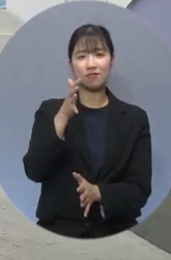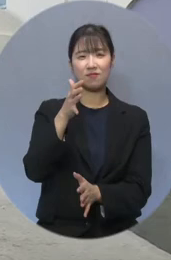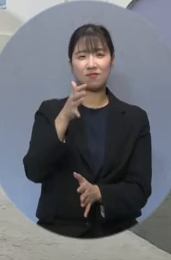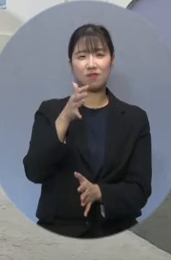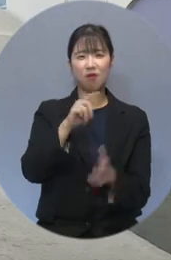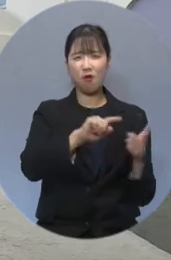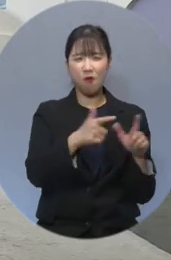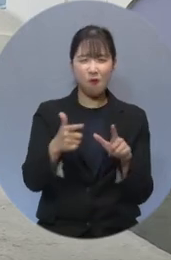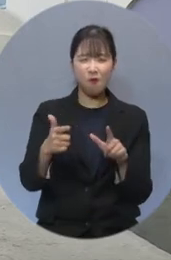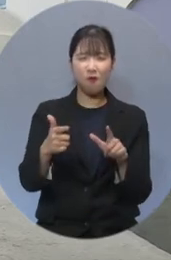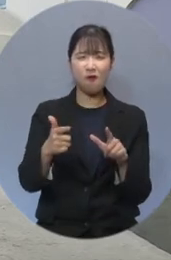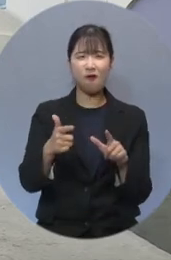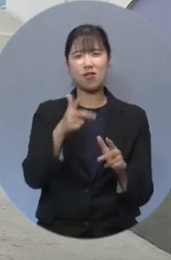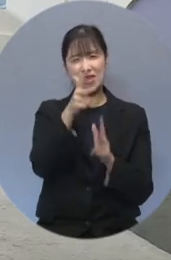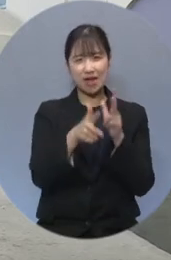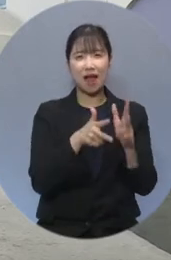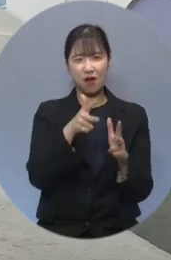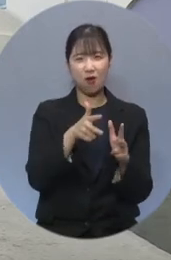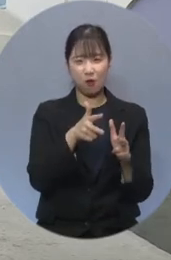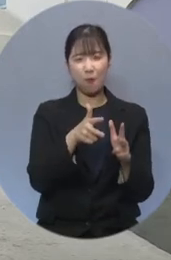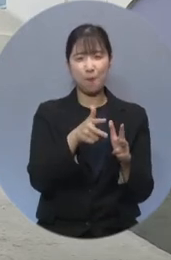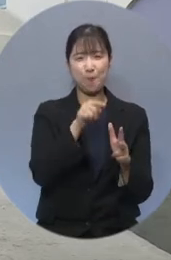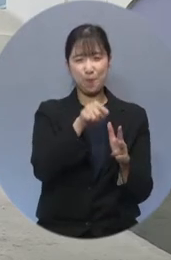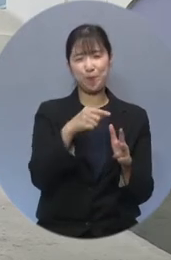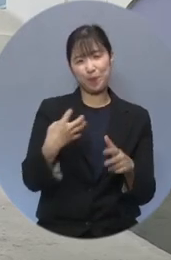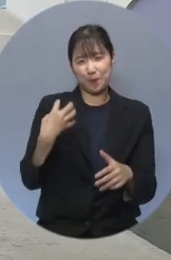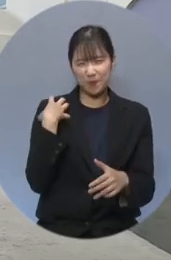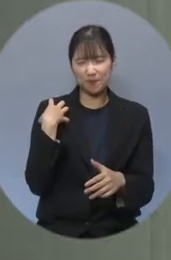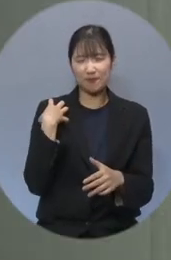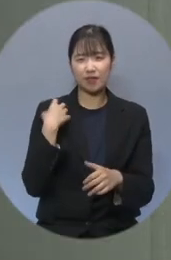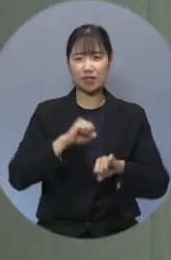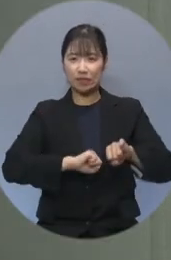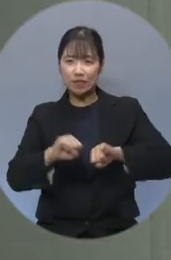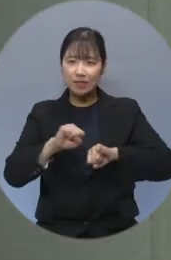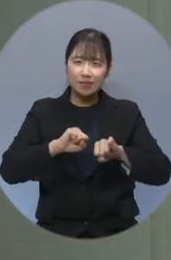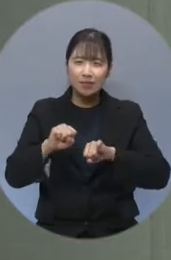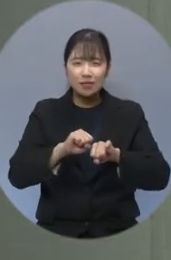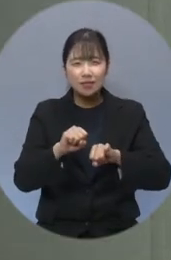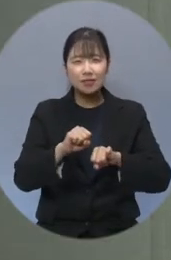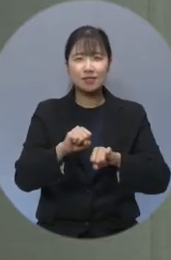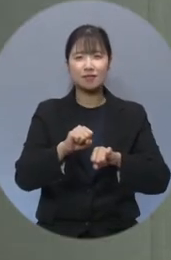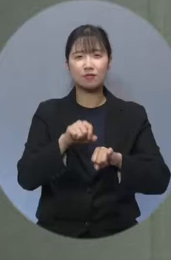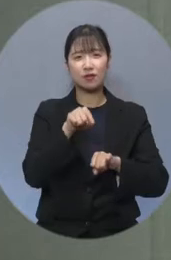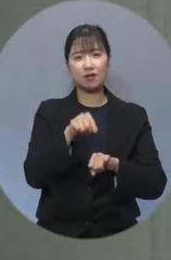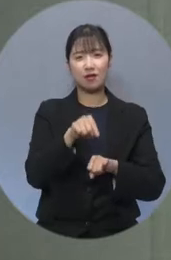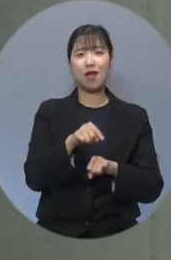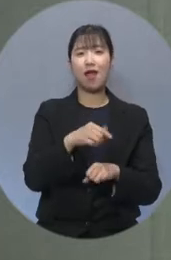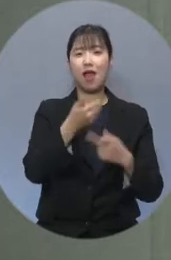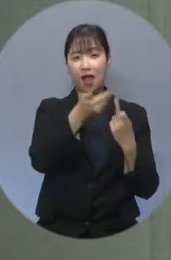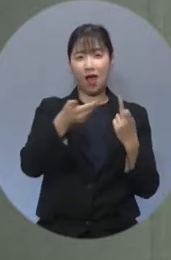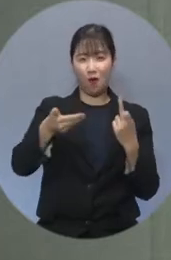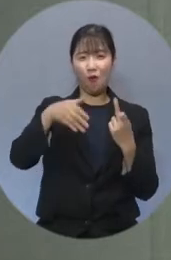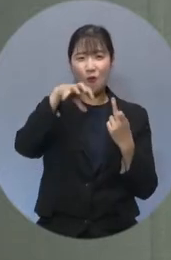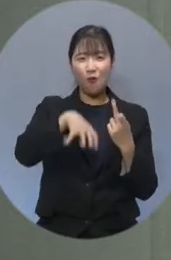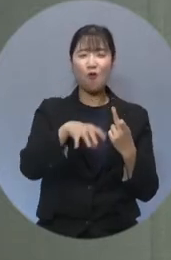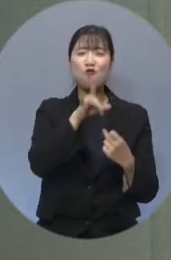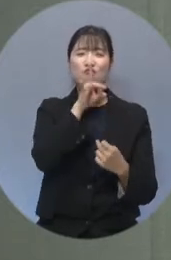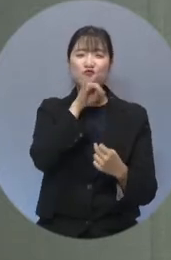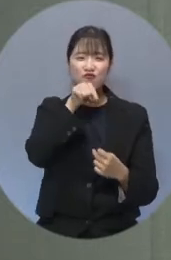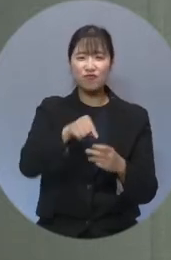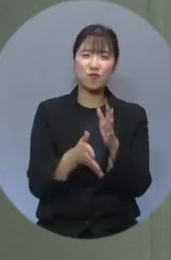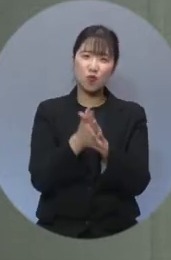여러 가지 사업을 중점적으로 진행을 하시다 보면은 이 강원도의 중점 네네. 도시가 되지